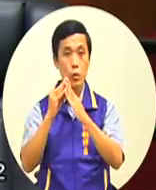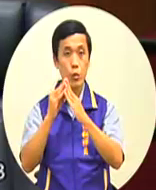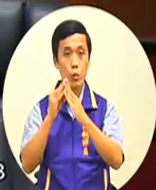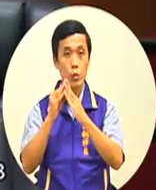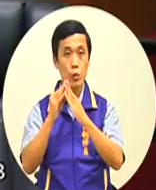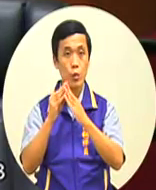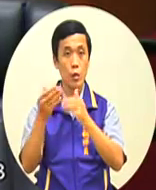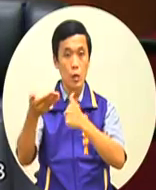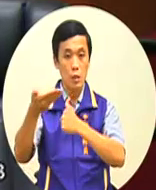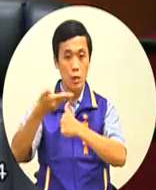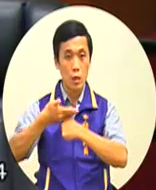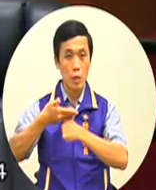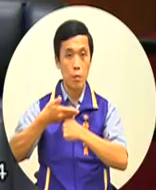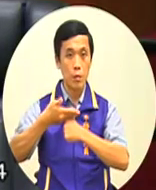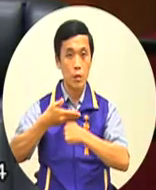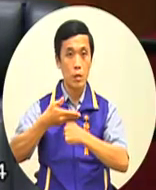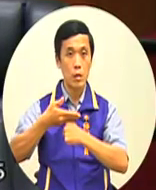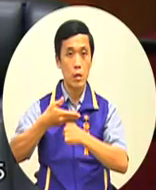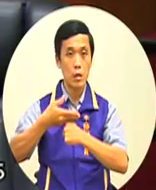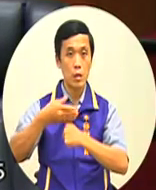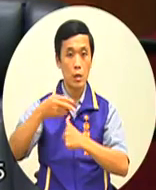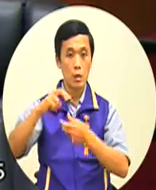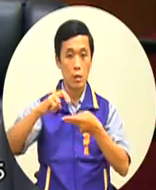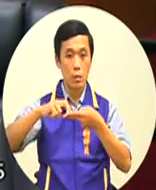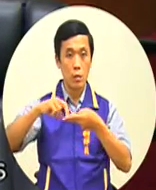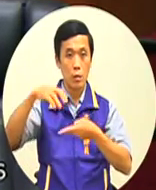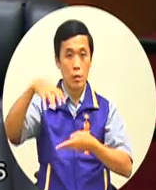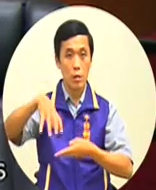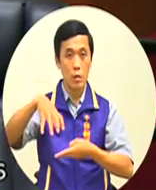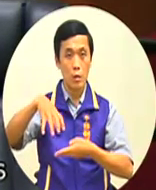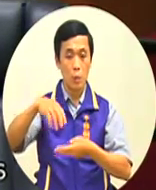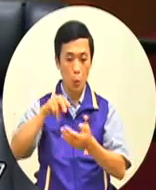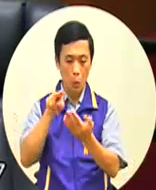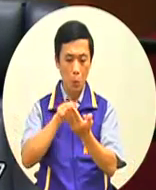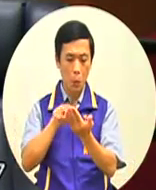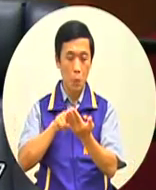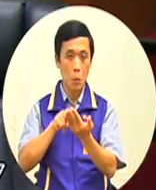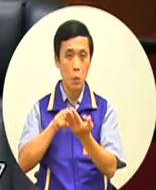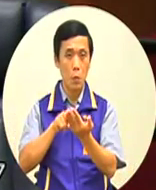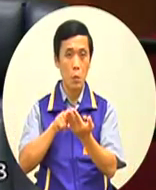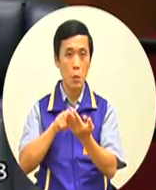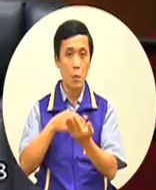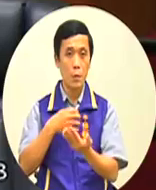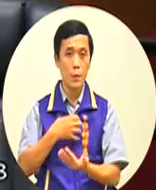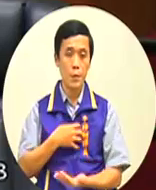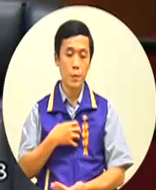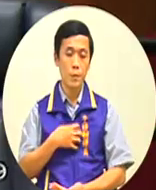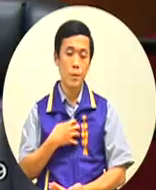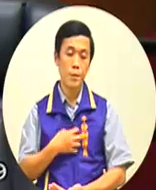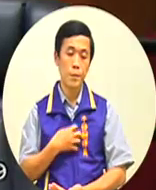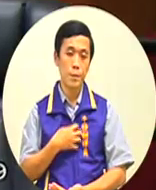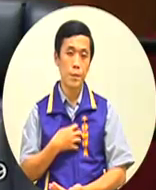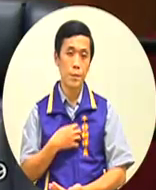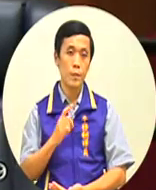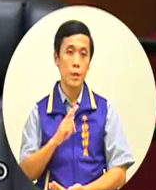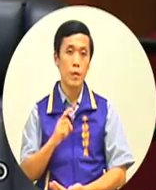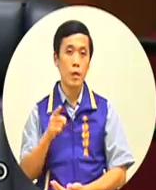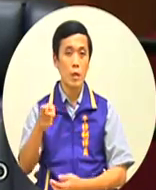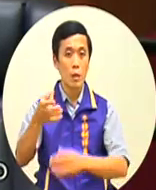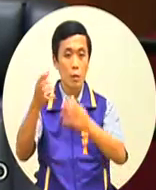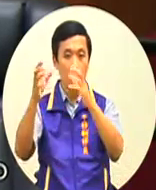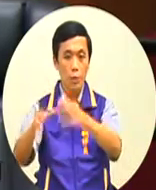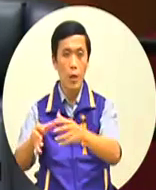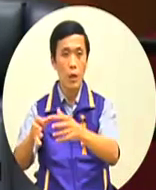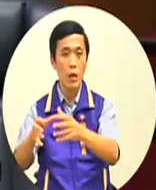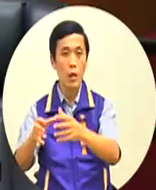住址、这个位置，实在是让人看了痛心了哈。怎么可以摆在鸟不生蛋的地方